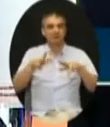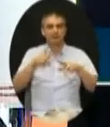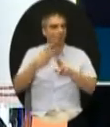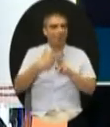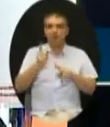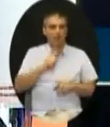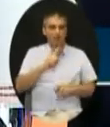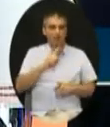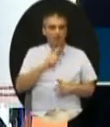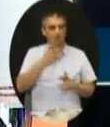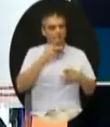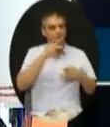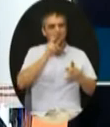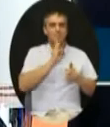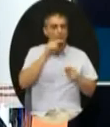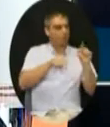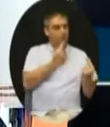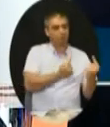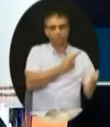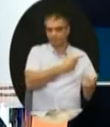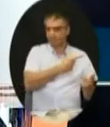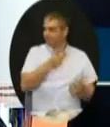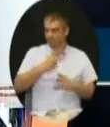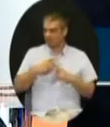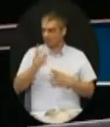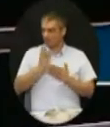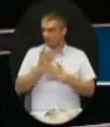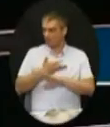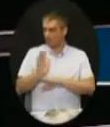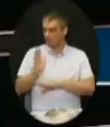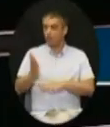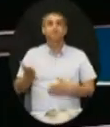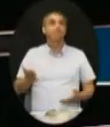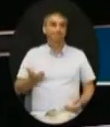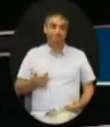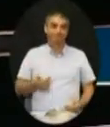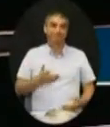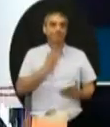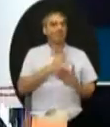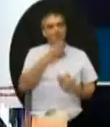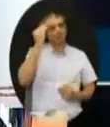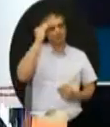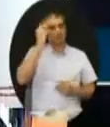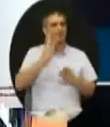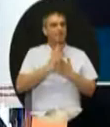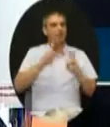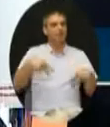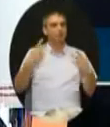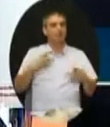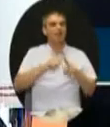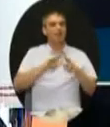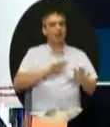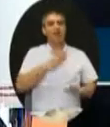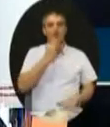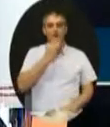מעבר לתחלואות כאלה ואחרות, כן? מה, זה לא קצת מדי, מאוחר מדי? זהו, זה יותר מזכיר מצב כרוני, כן? של